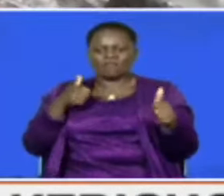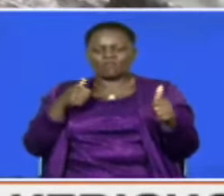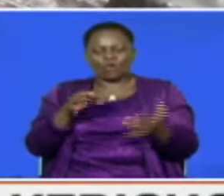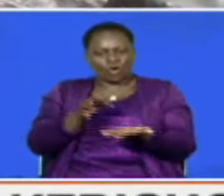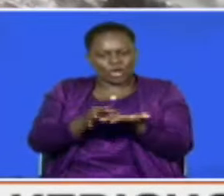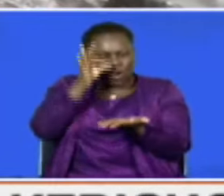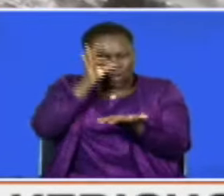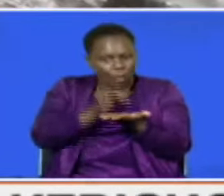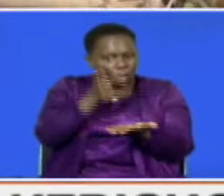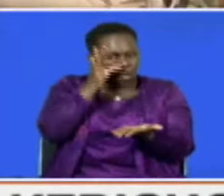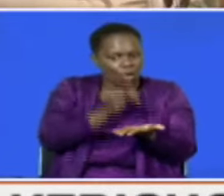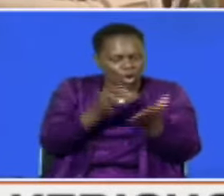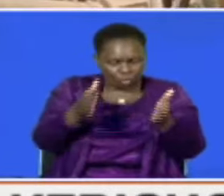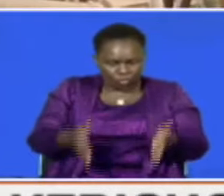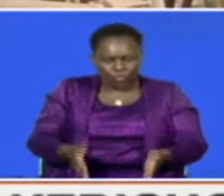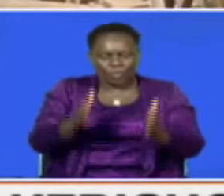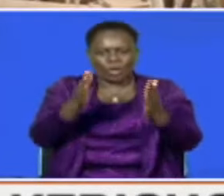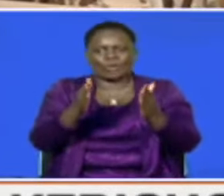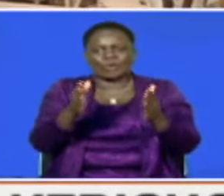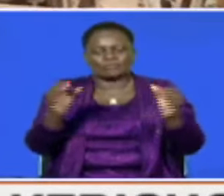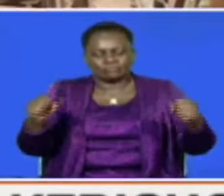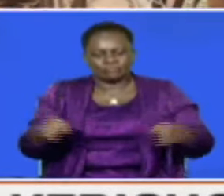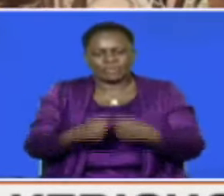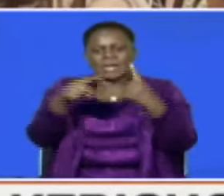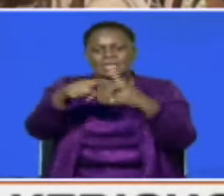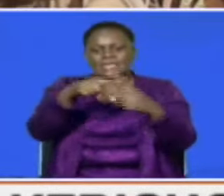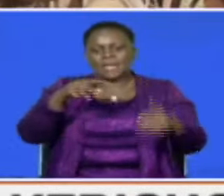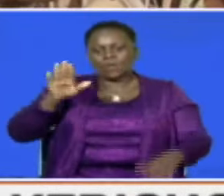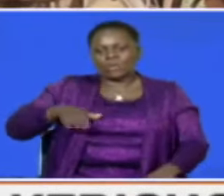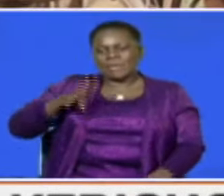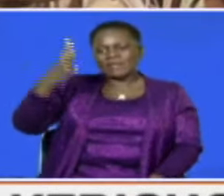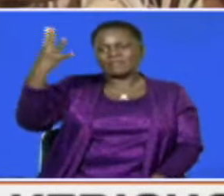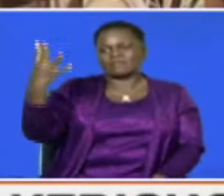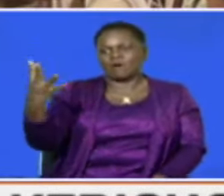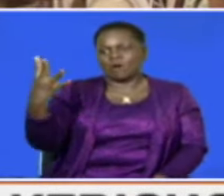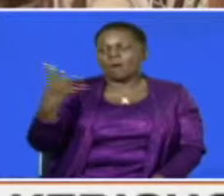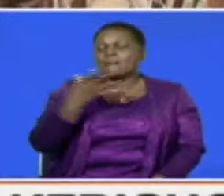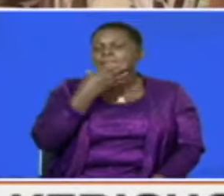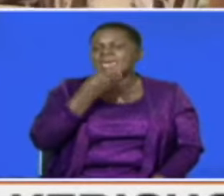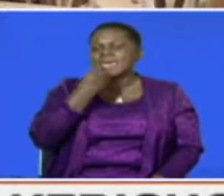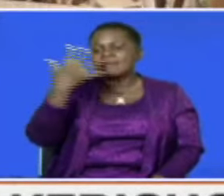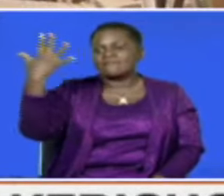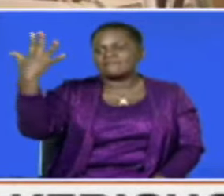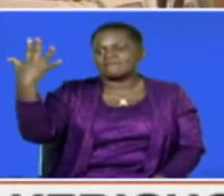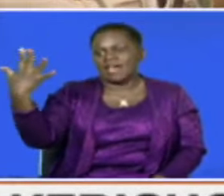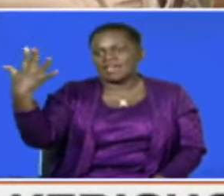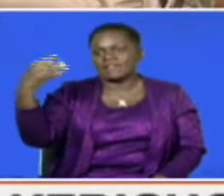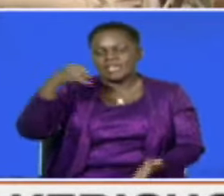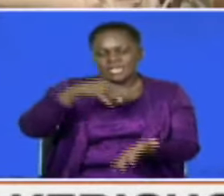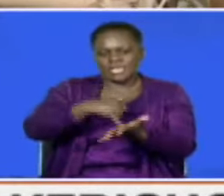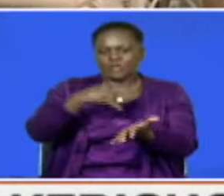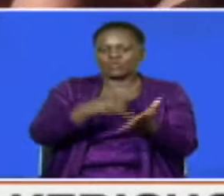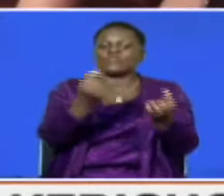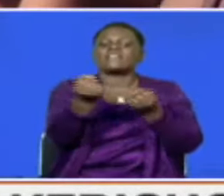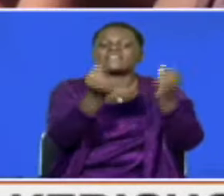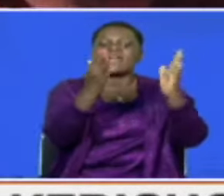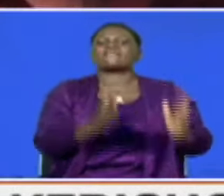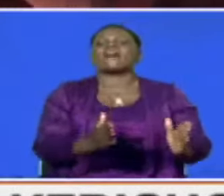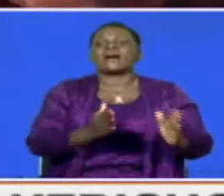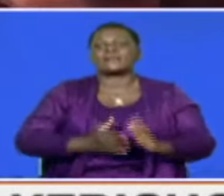yaliyo barabarani na kusababisha maafa ya wanawake wanne na wanaume watano akiwemo dereva wa matatu.